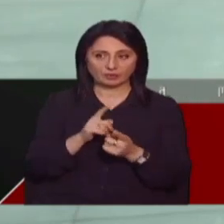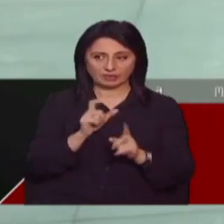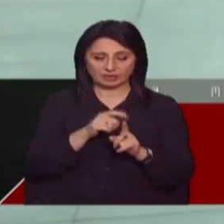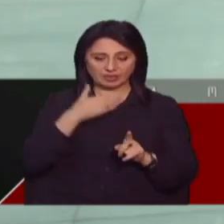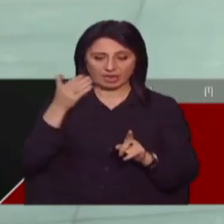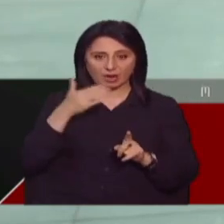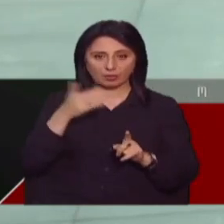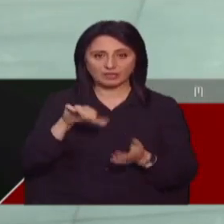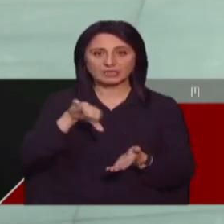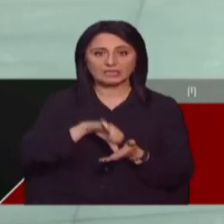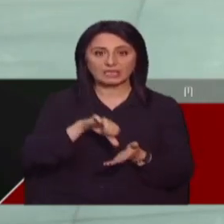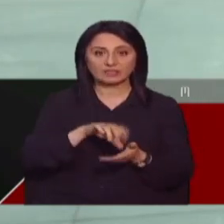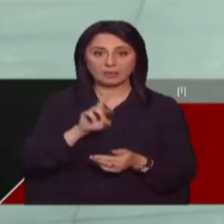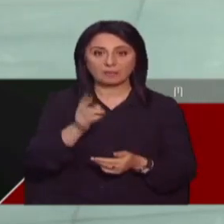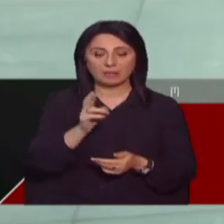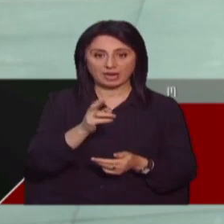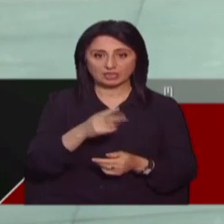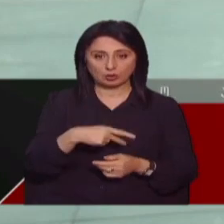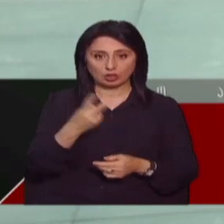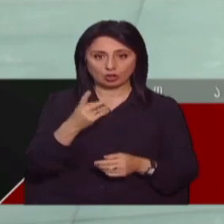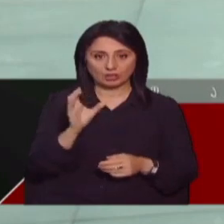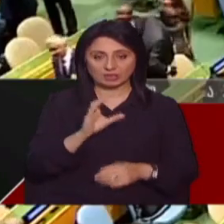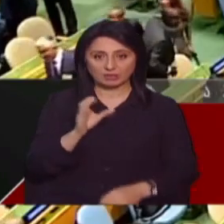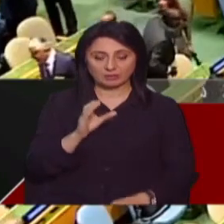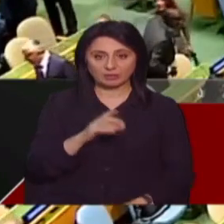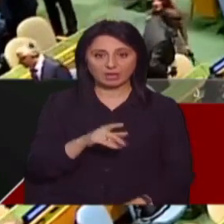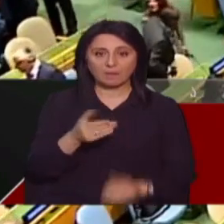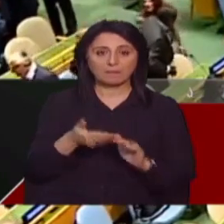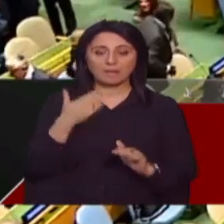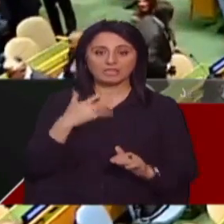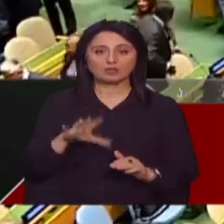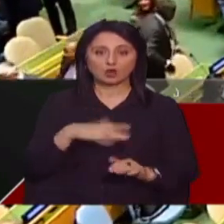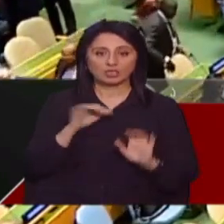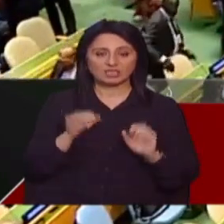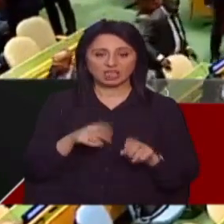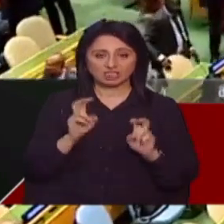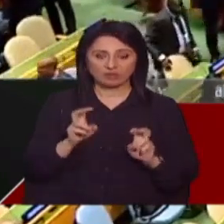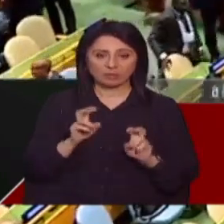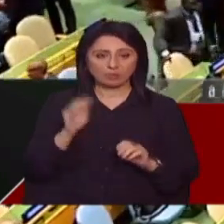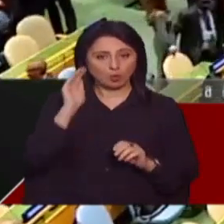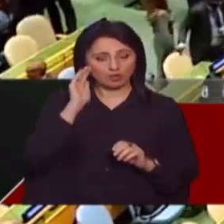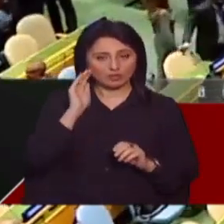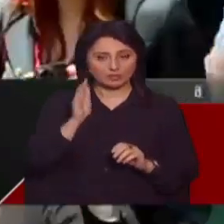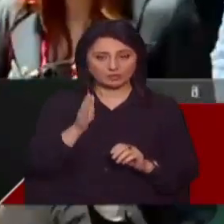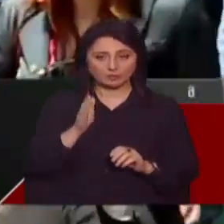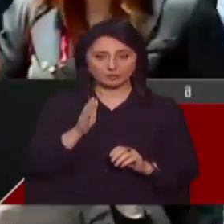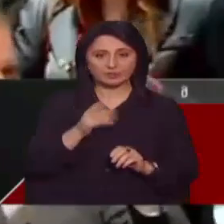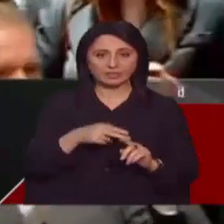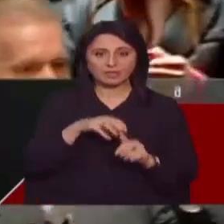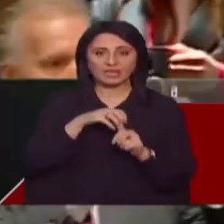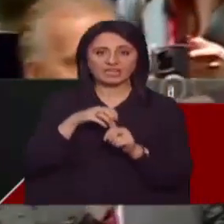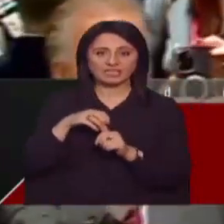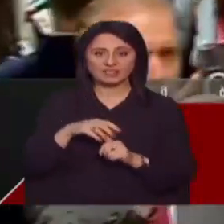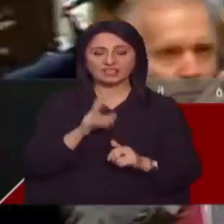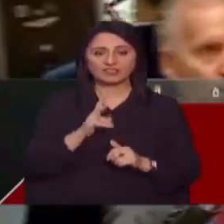სიტყვით გამოსვლით წარსდგება პარასკევს 22 სექტემბერს. მანამდე ჩვენ უკვე გქონდა საშუალება მოგვესმინა იმ ლიდერებს